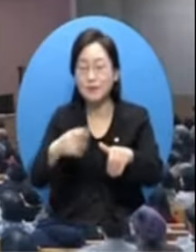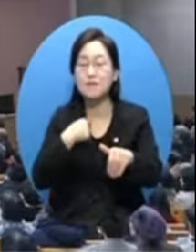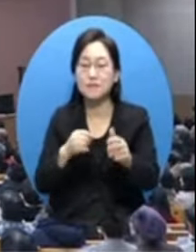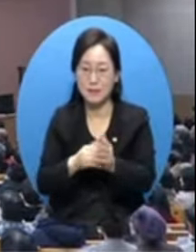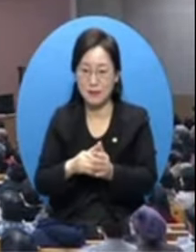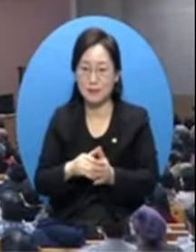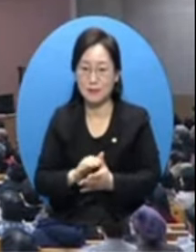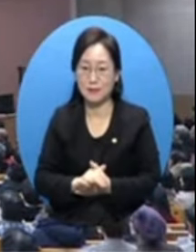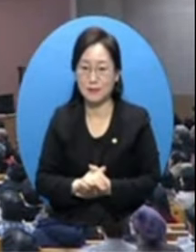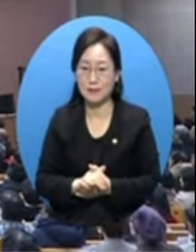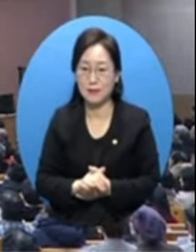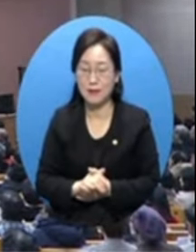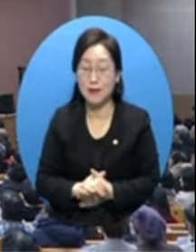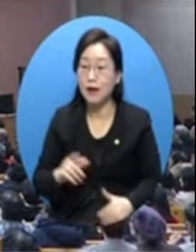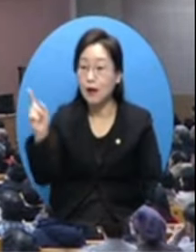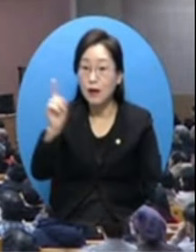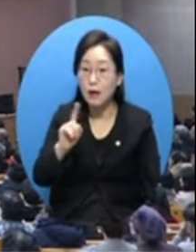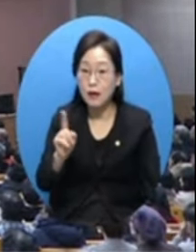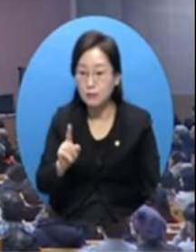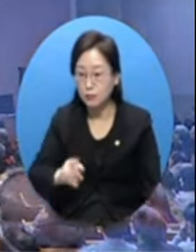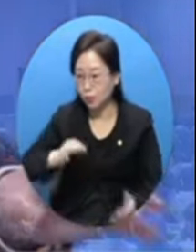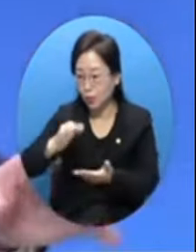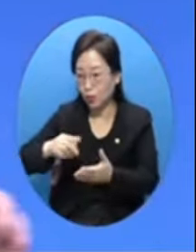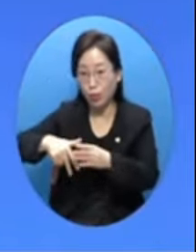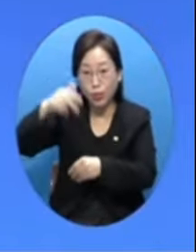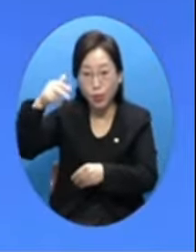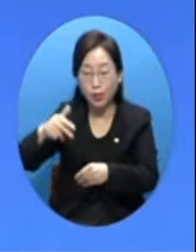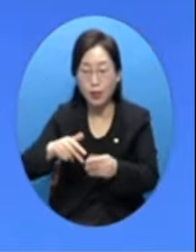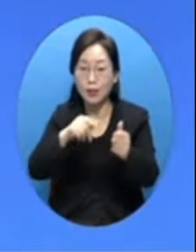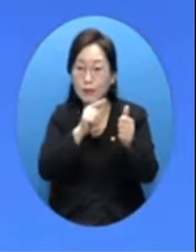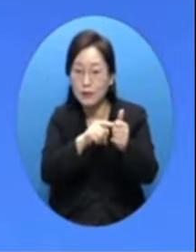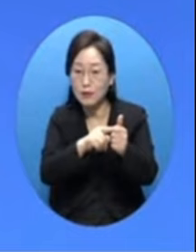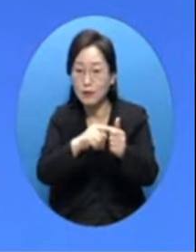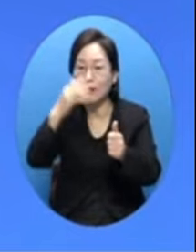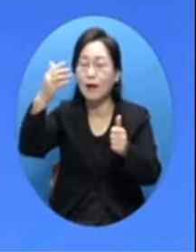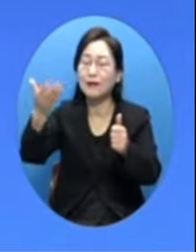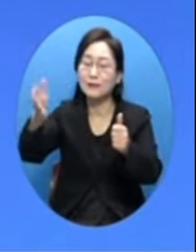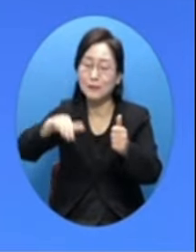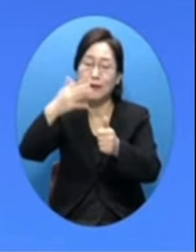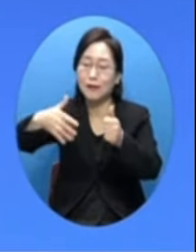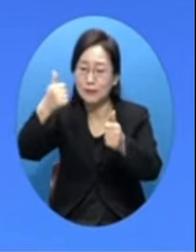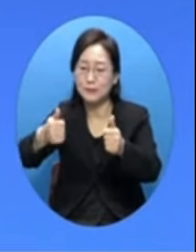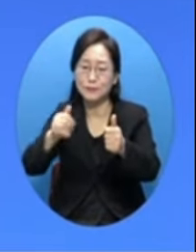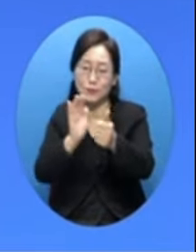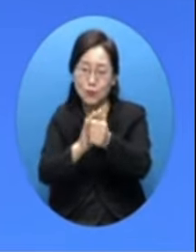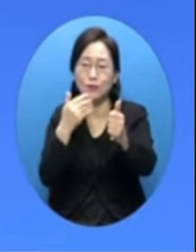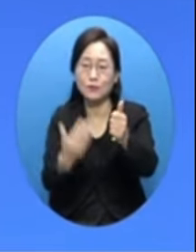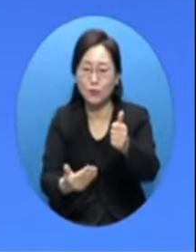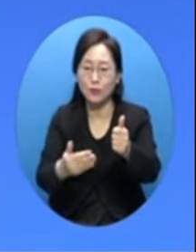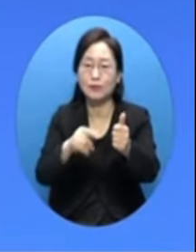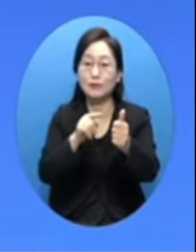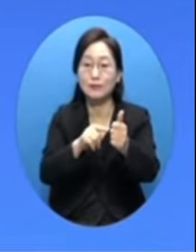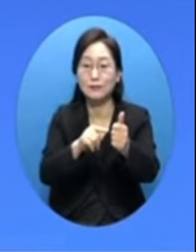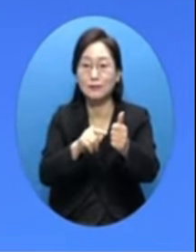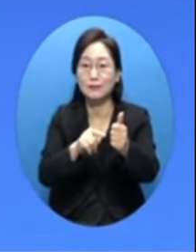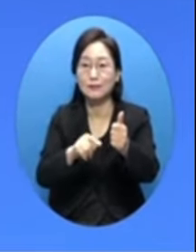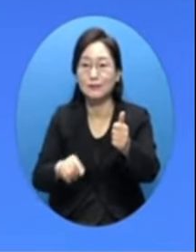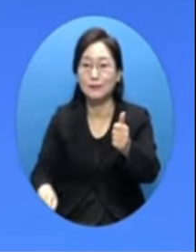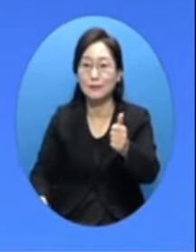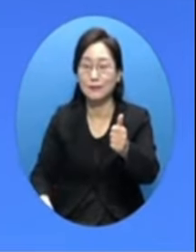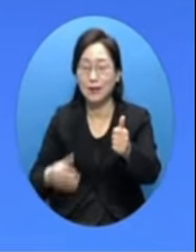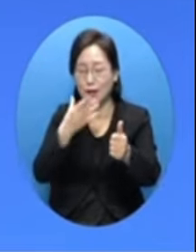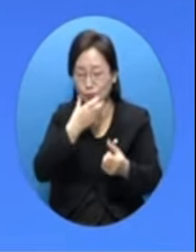했습니다 아무것도 없는 무일푼 가난한 집에서 하나님이 함께서 이렇게까지 그가